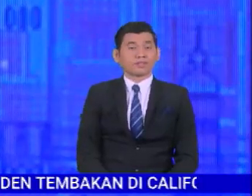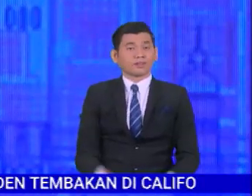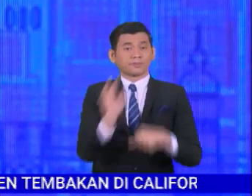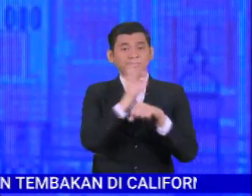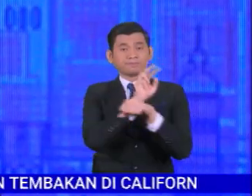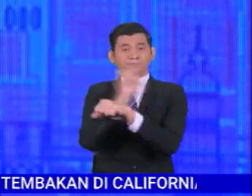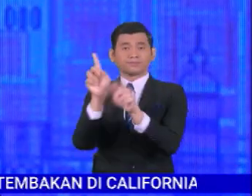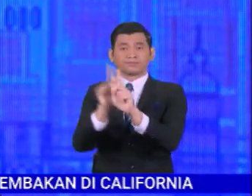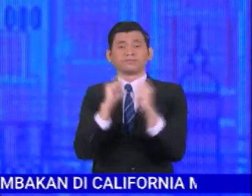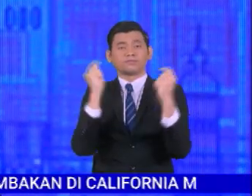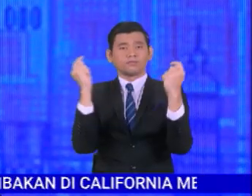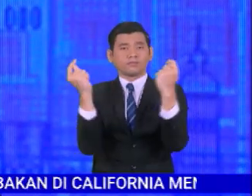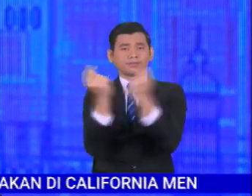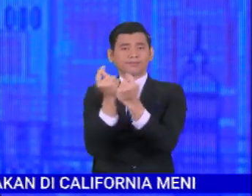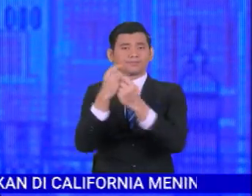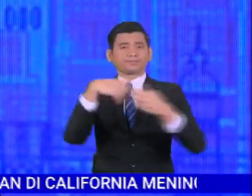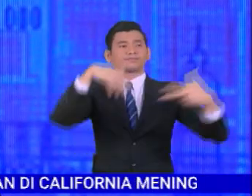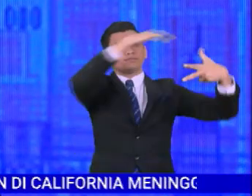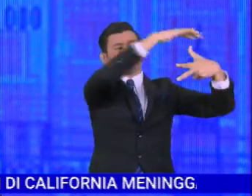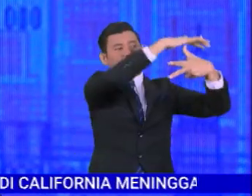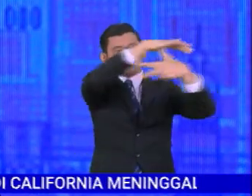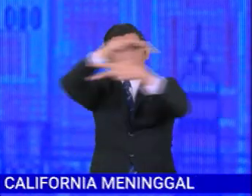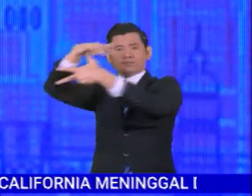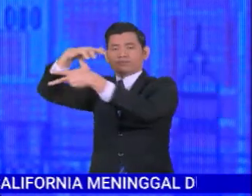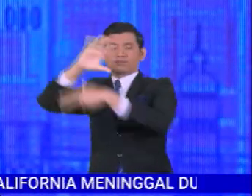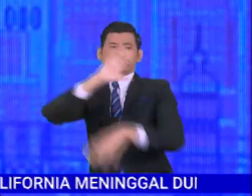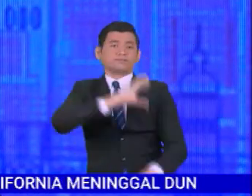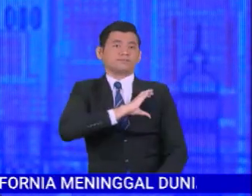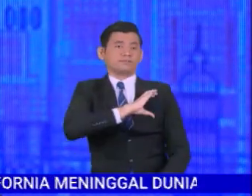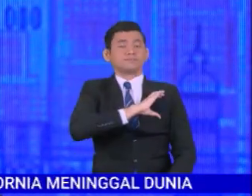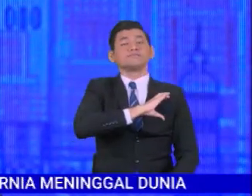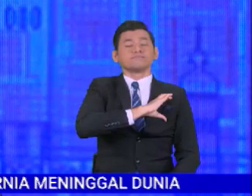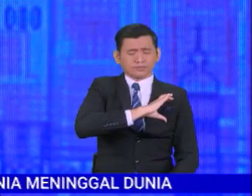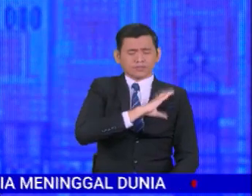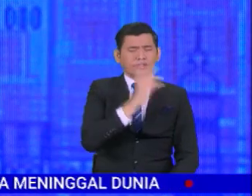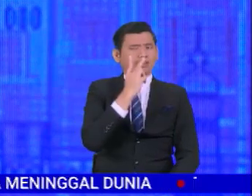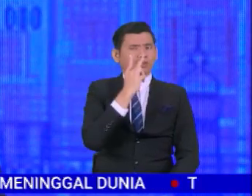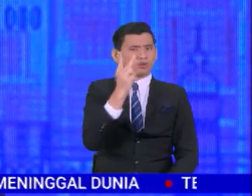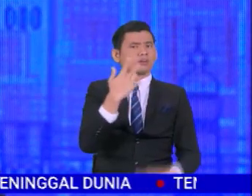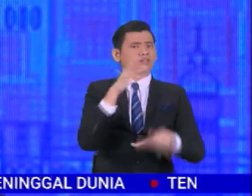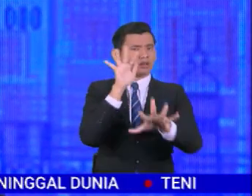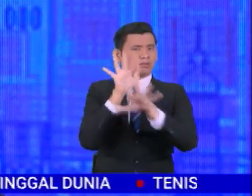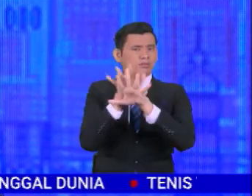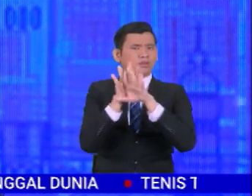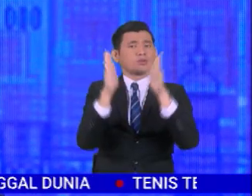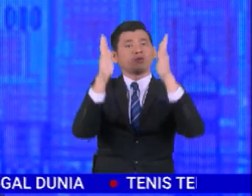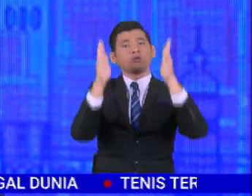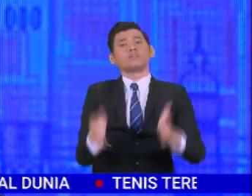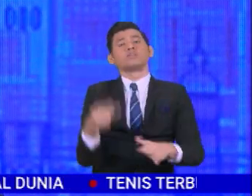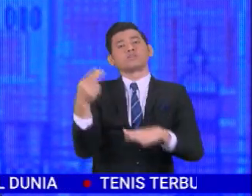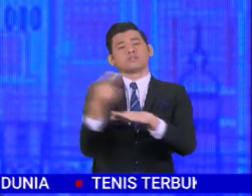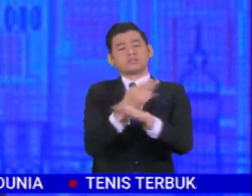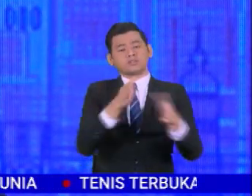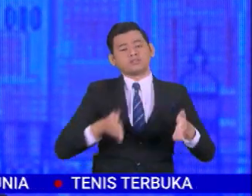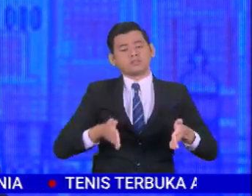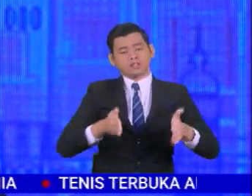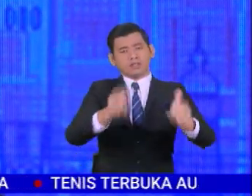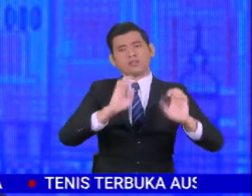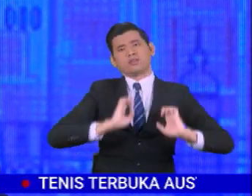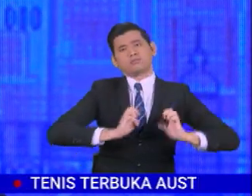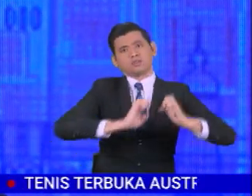Baik, tinjauan pasukan gerakan udara PGU Polis Diraja Malaysia PDRM mendapati ramai pengguna yang menggunakan lorong